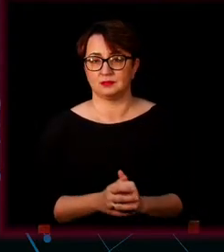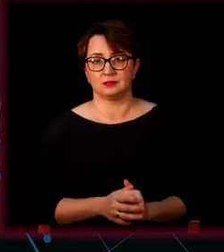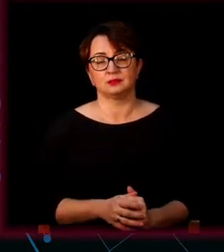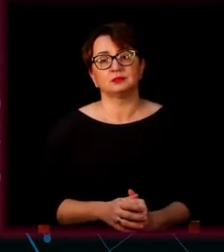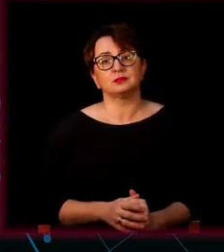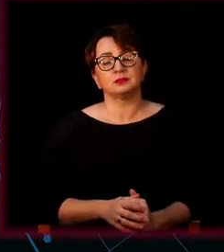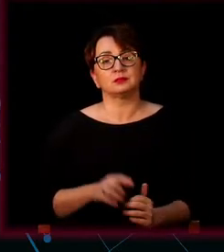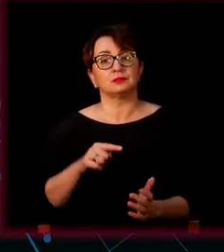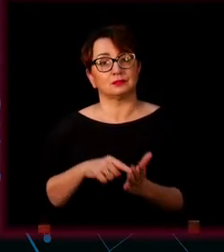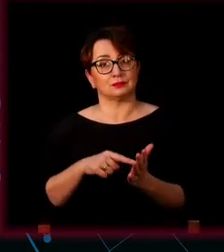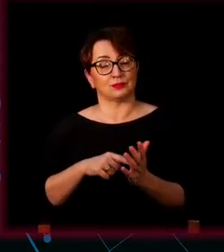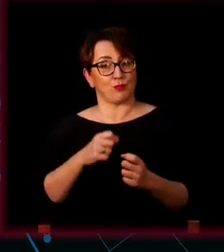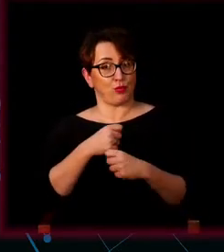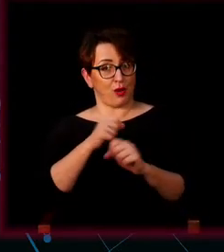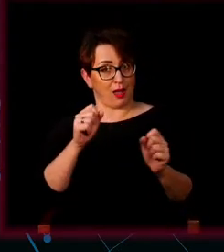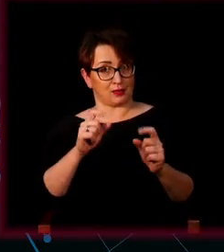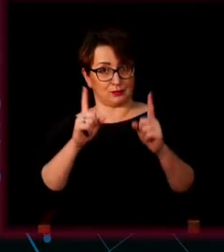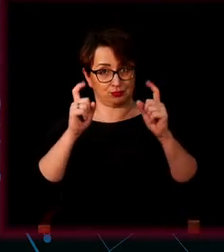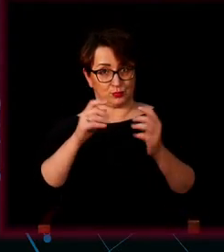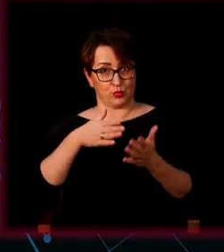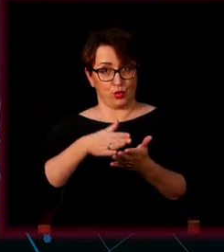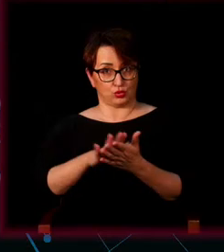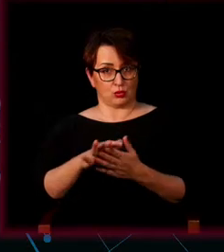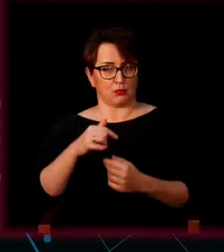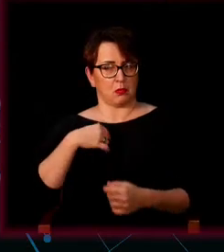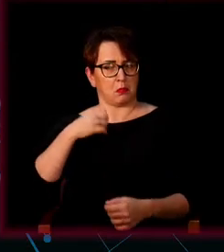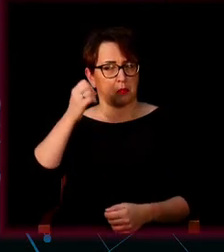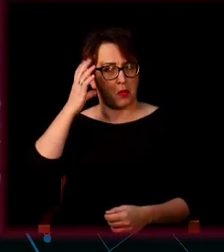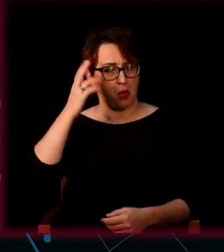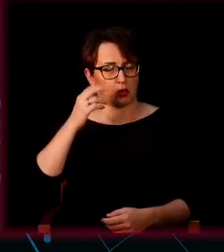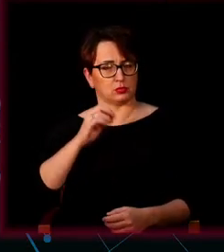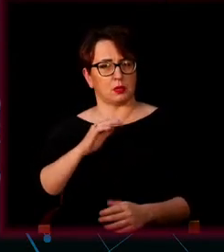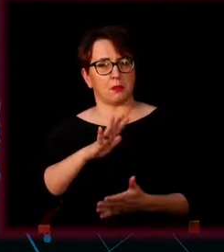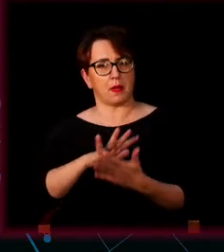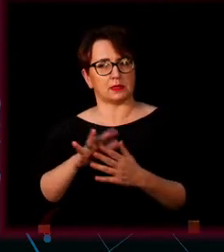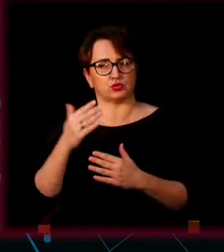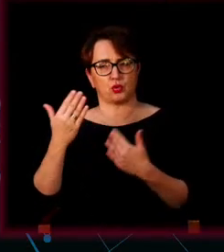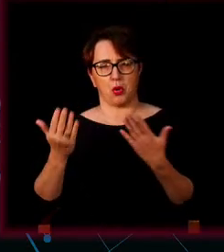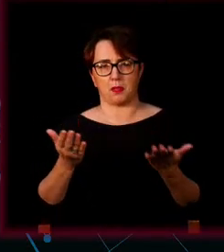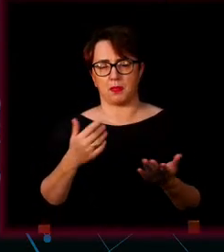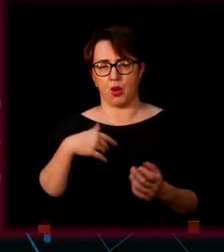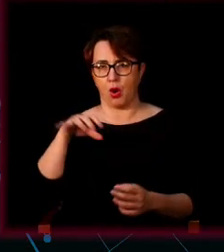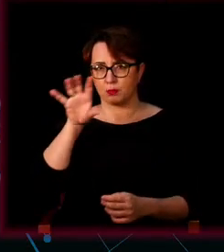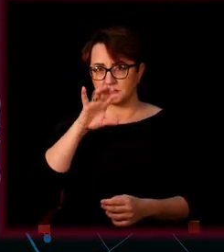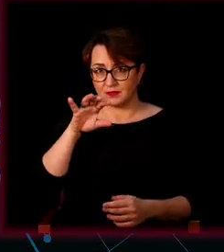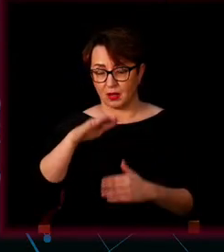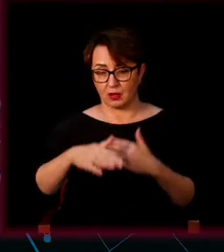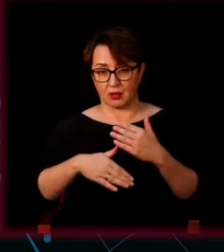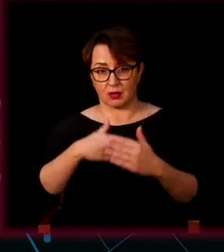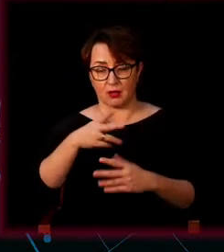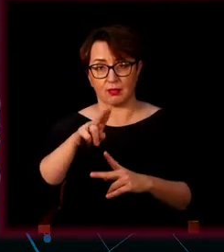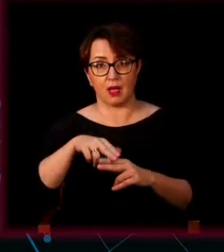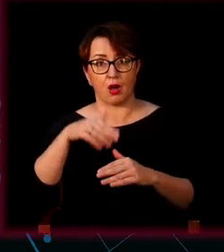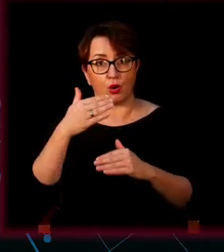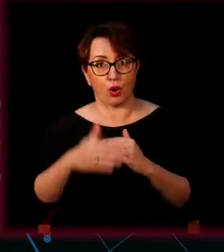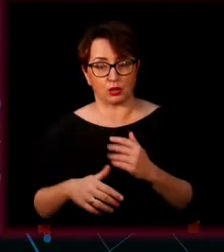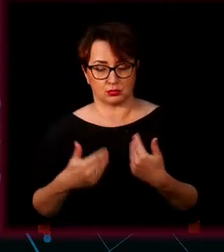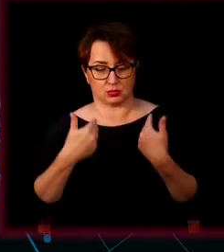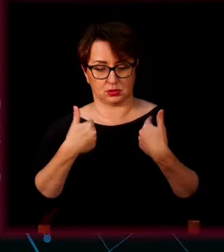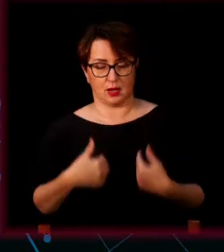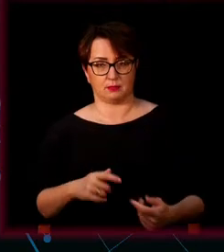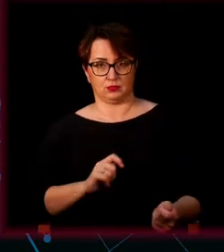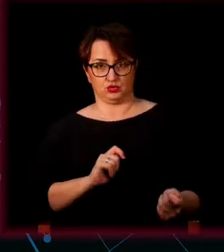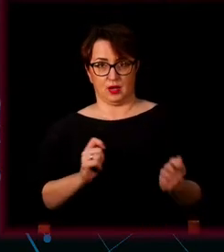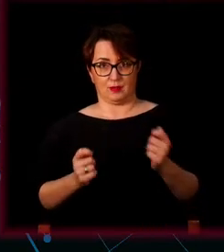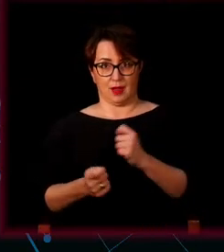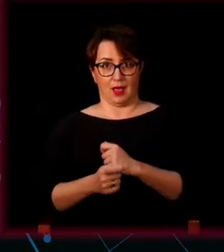ten bohater, który zaczyna jako ten oświecony, racjonalny, bezstronny obserwator, na końcu tak naprawdę przechodzi też jakąś przemianę i